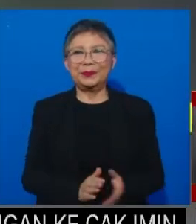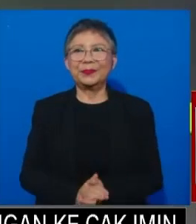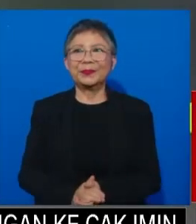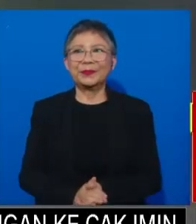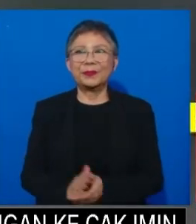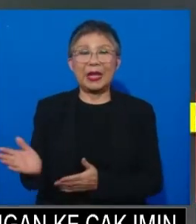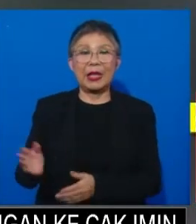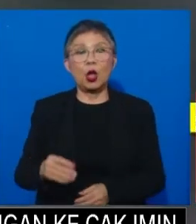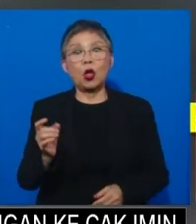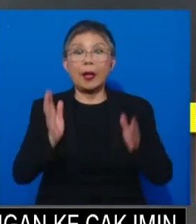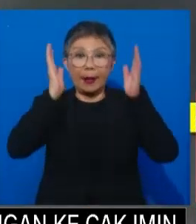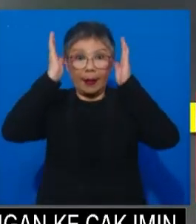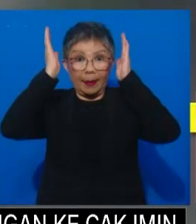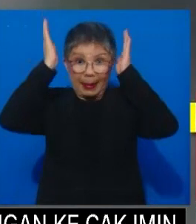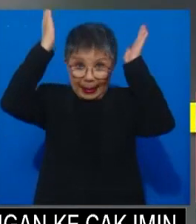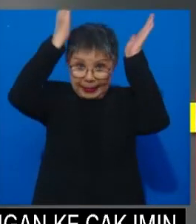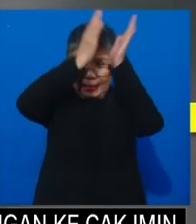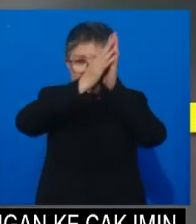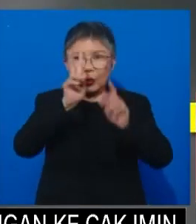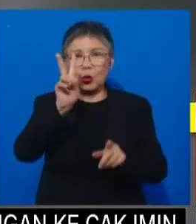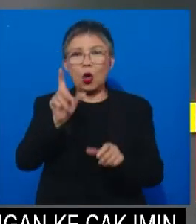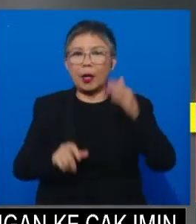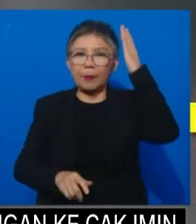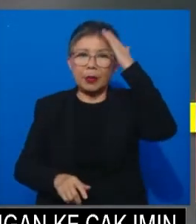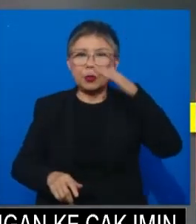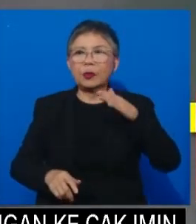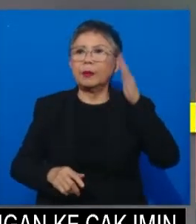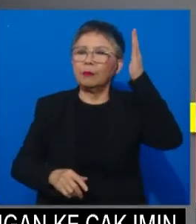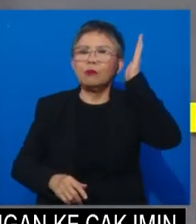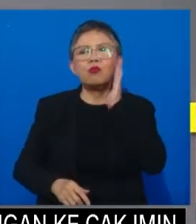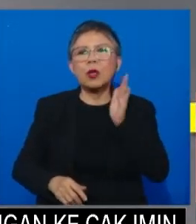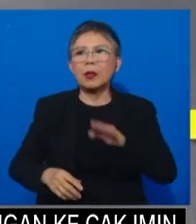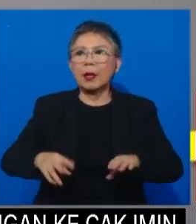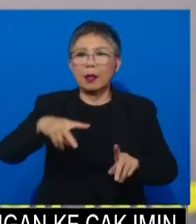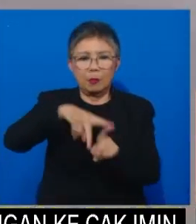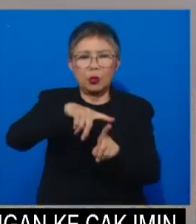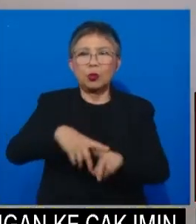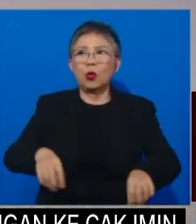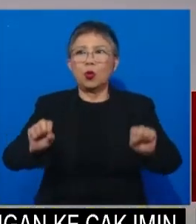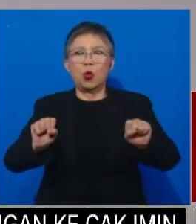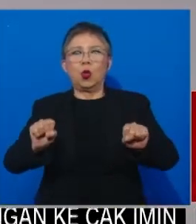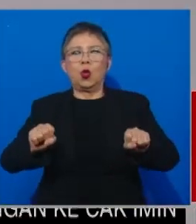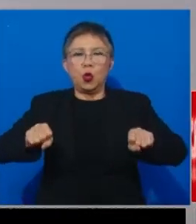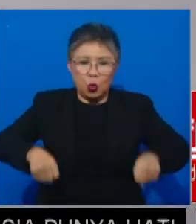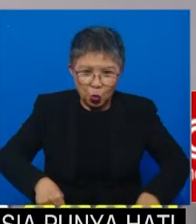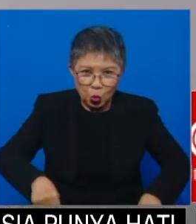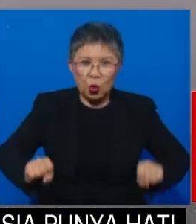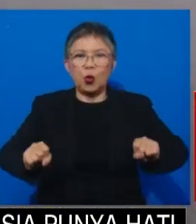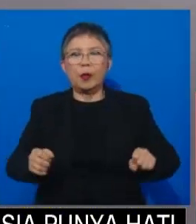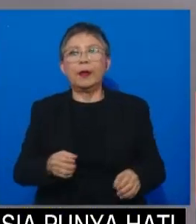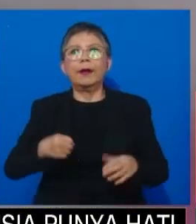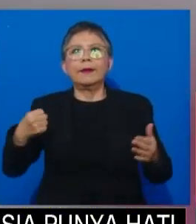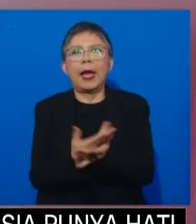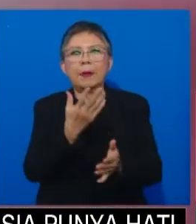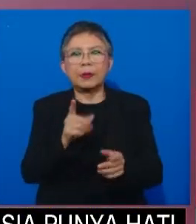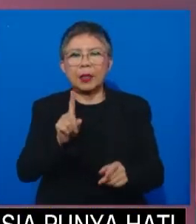Di Kota Makassar, Sulawesi Selatan, aksi dua pemuda yang berboncengan dengan sepeda motor menabrak mobil yang sedang diparkir di